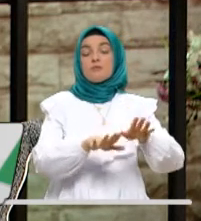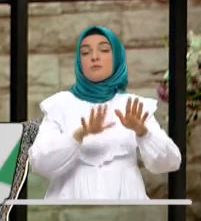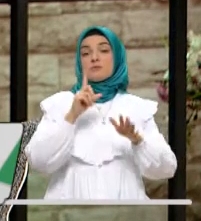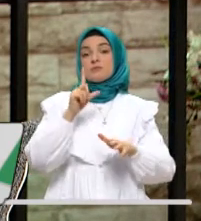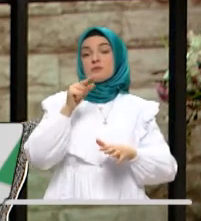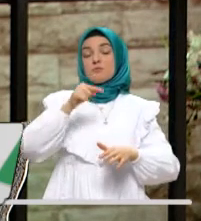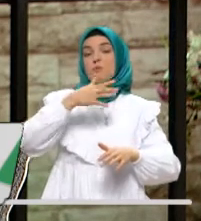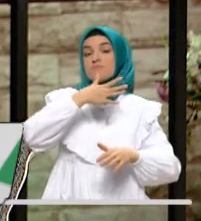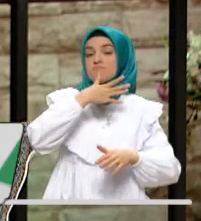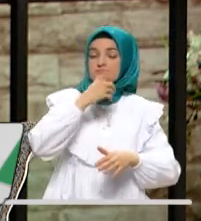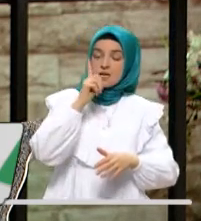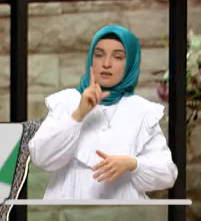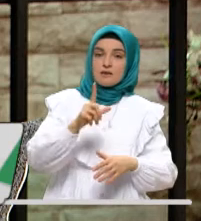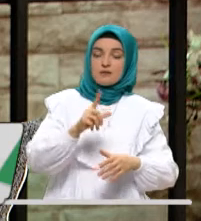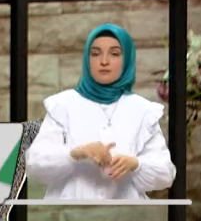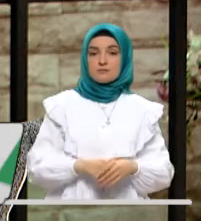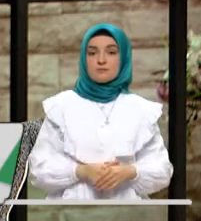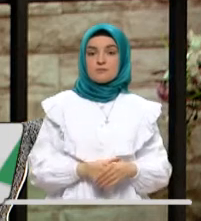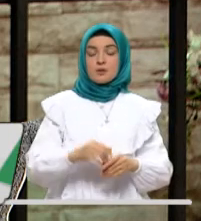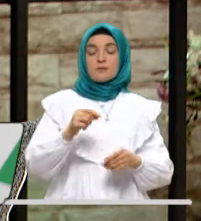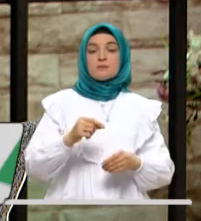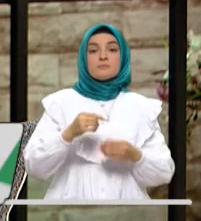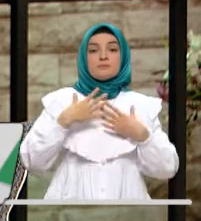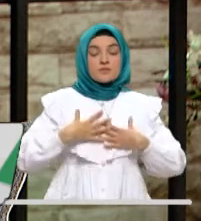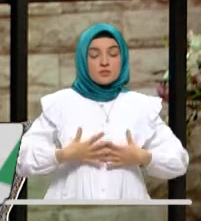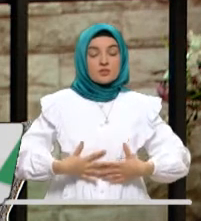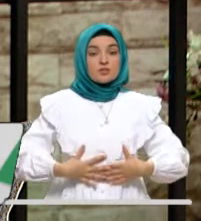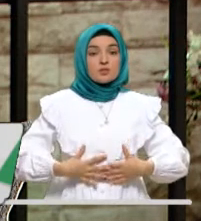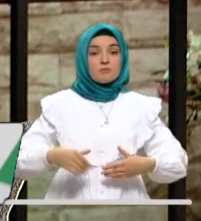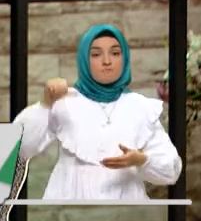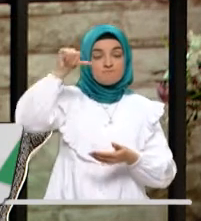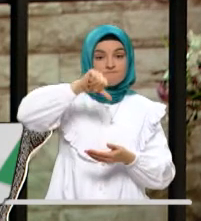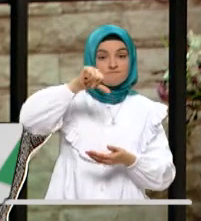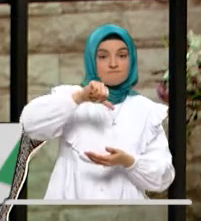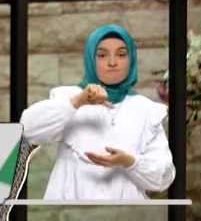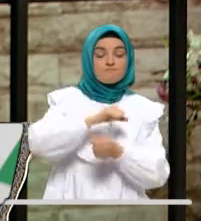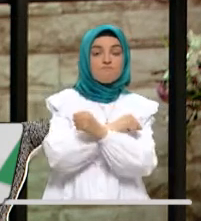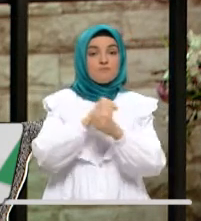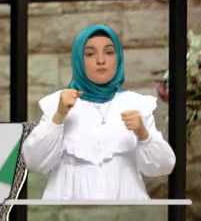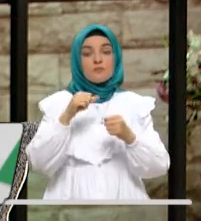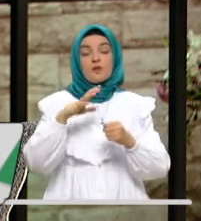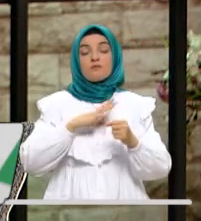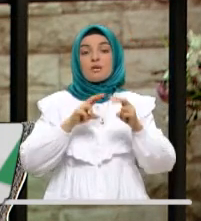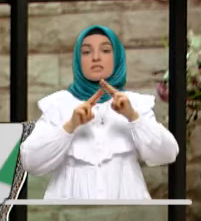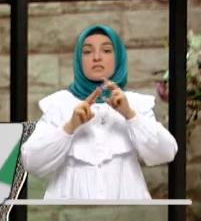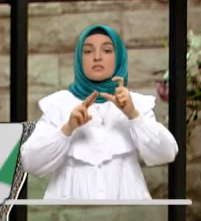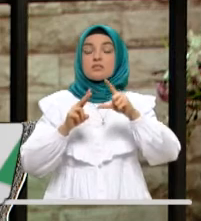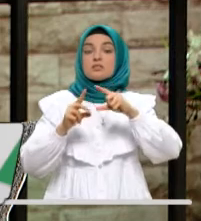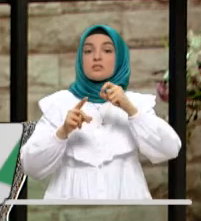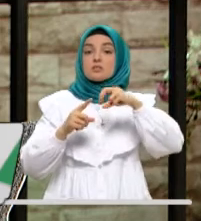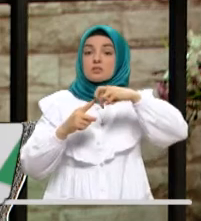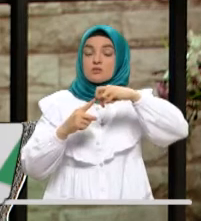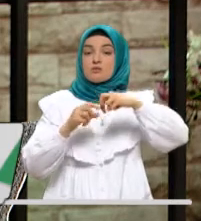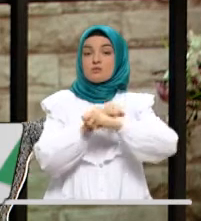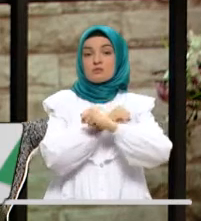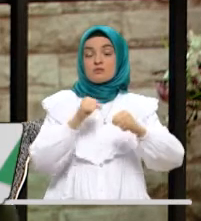ürünü bilmek lazım. Yani çamaşır suyu zararlı. Klor kesinlikle tek başına da çok zararlı bir ürün. Çamaşır suyu hiçbir şekilde